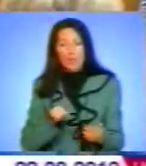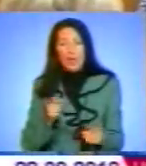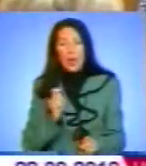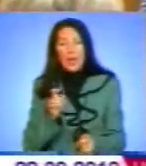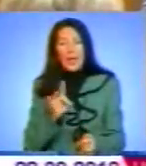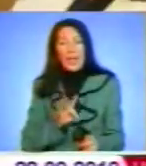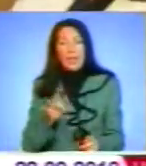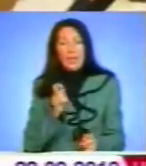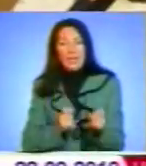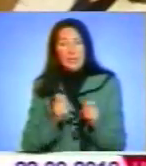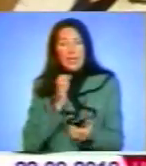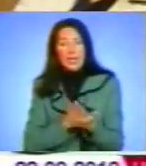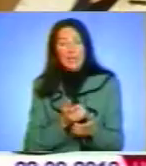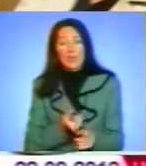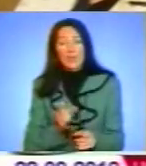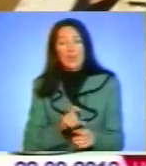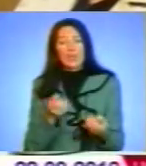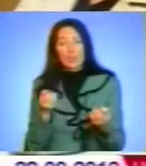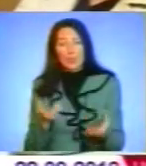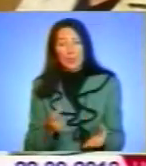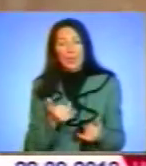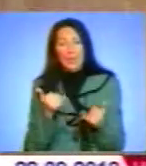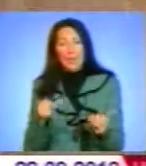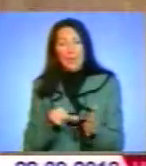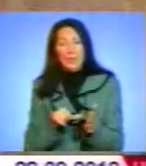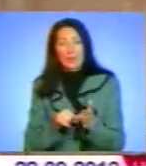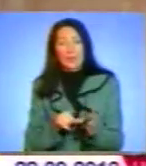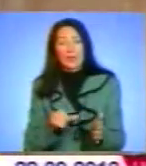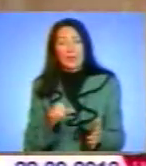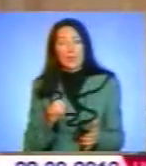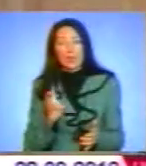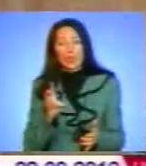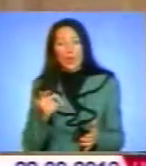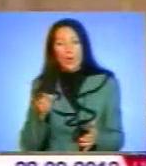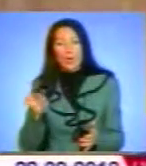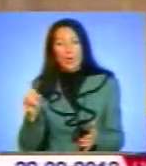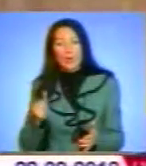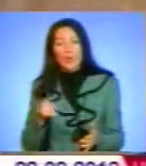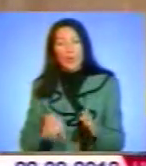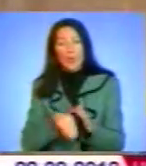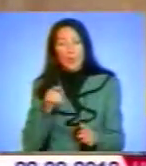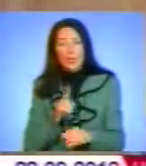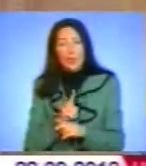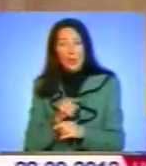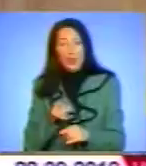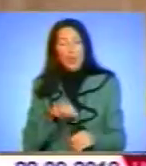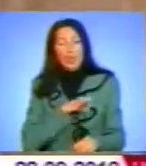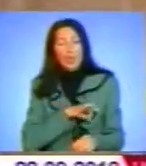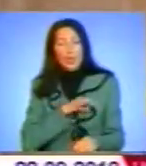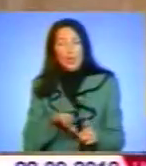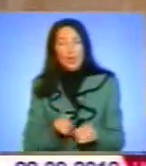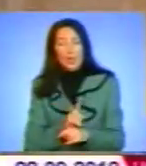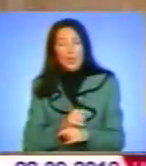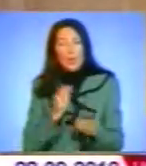семінари є більш доступними для представників нотаріатів. Чому вибрали Тернопільщину? Тому що нотаріуси Тернопільщини мають дуже